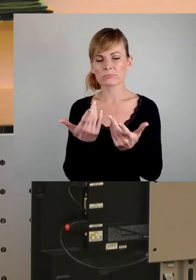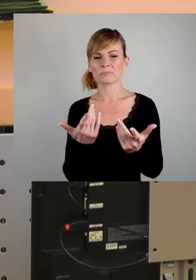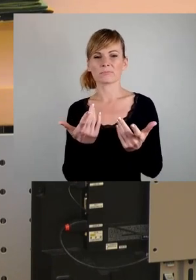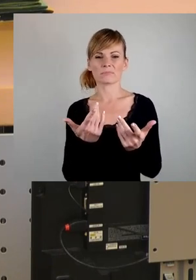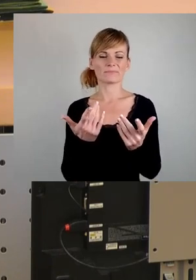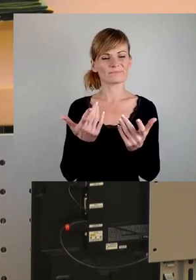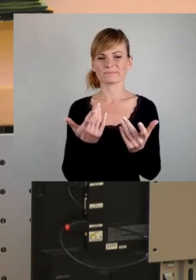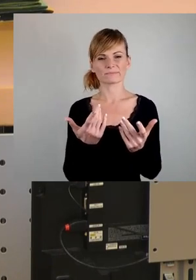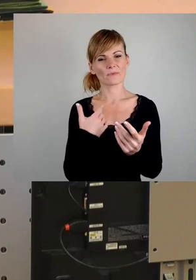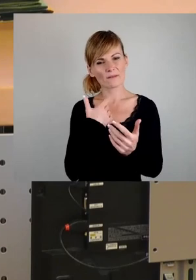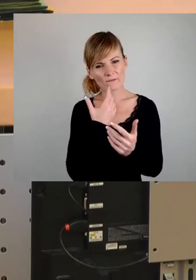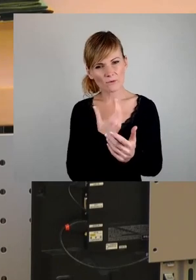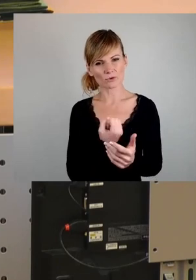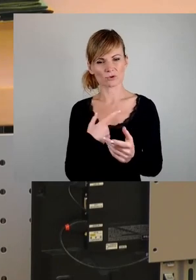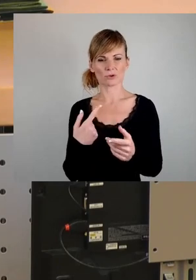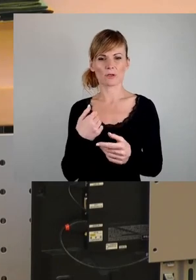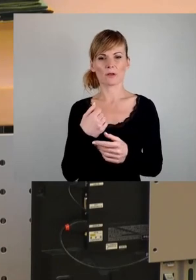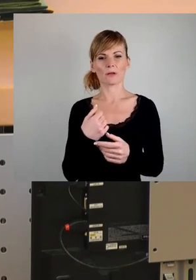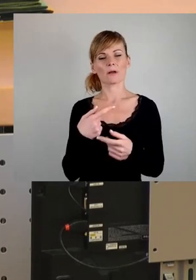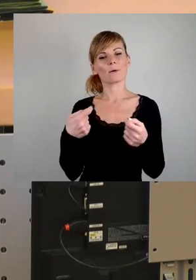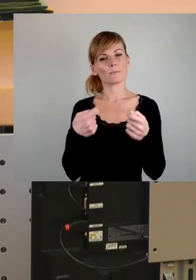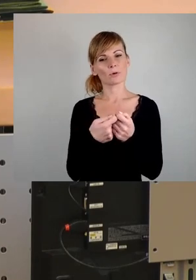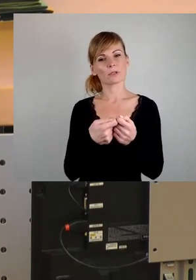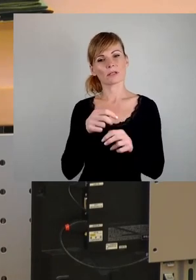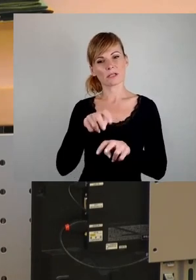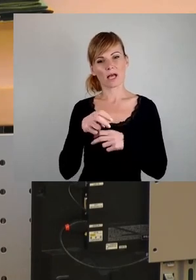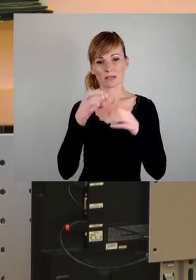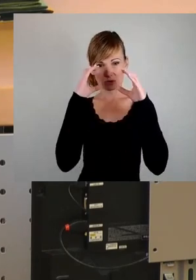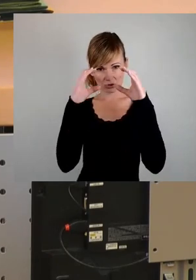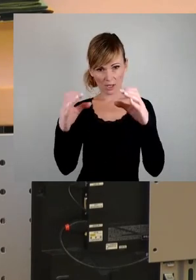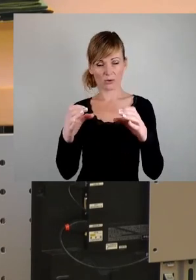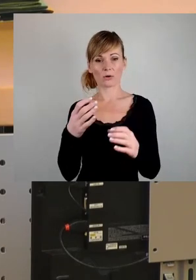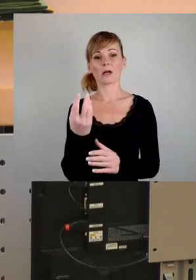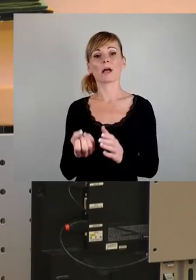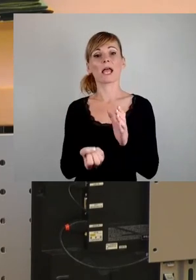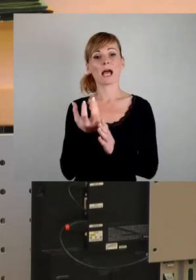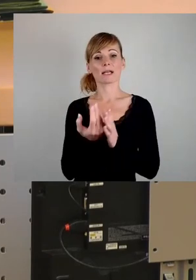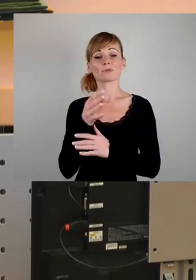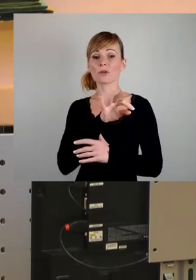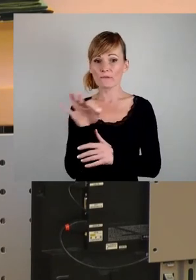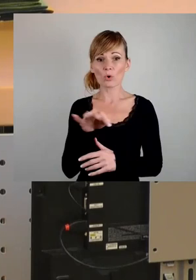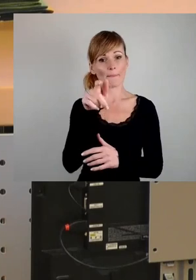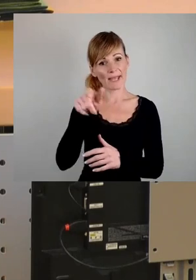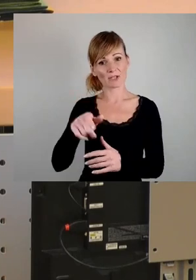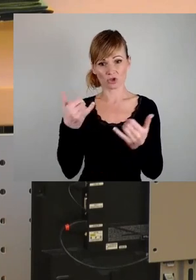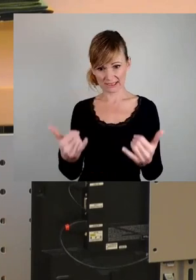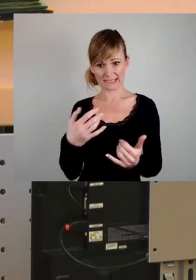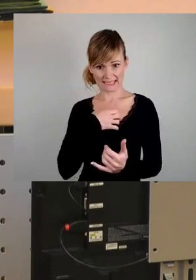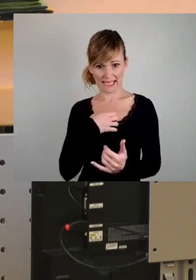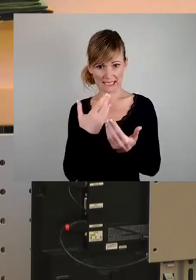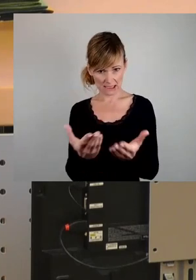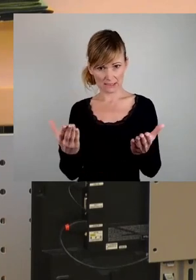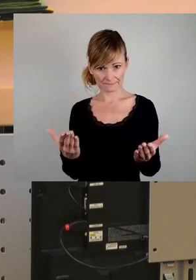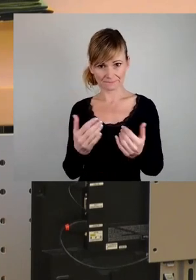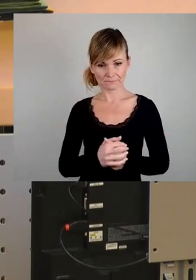als Ereignis ausgestalten, als ein Ereignis auch der Bürgerinnen und Bürger dieser Stadt, für die Bürgerinnen